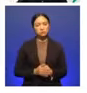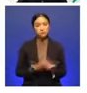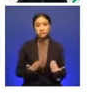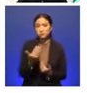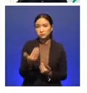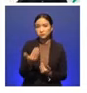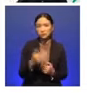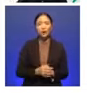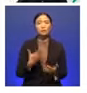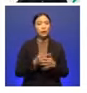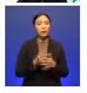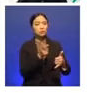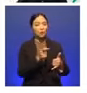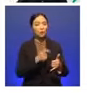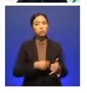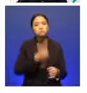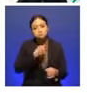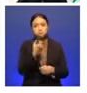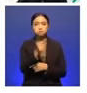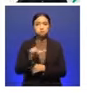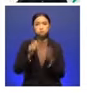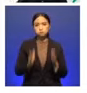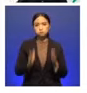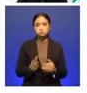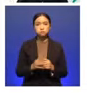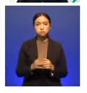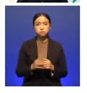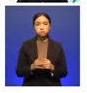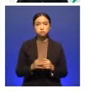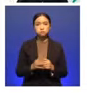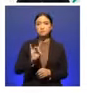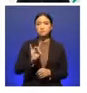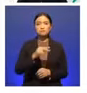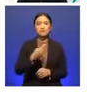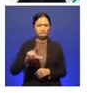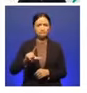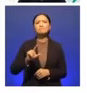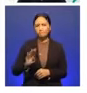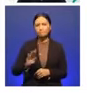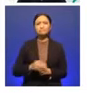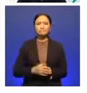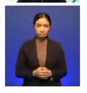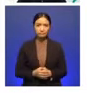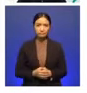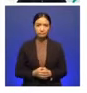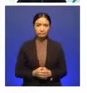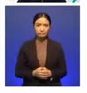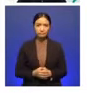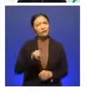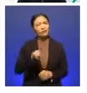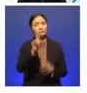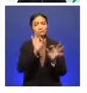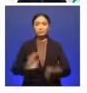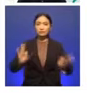ขณะที่เบี้ยยังชีพผู้สูงอายุ10ล้านคนนะครับได้รับไม่เกิน 80,000 ล้านบาทนะครับเพราะนั้นตรงในส่วนนี้ก็คงจะมีคำถามสำคัญ